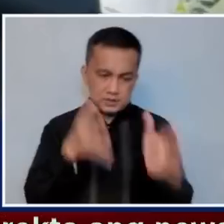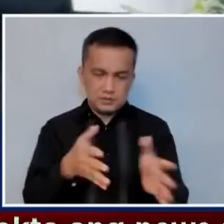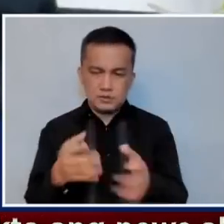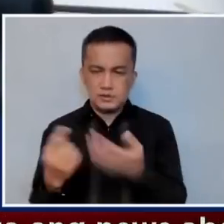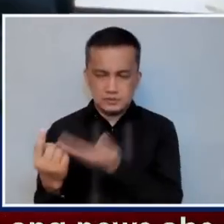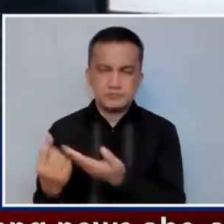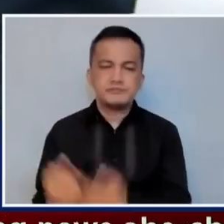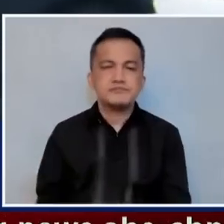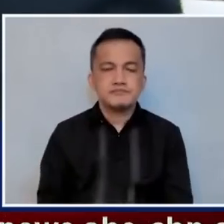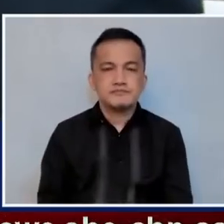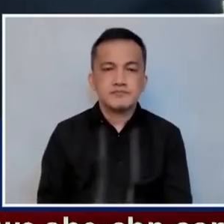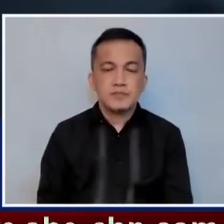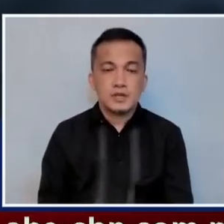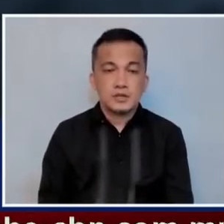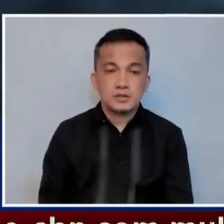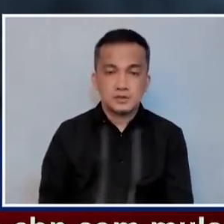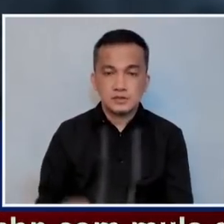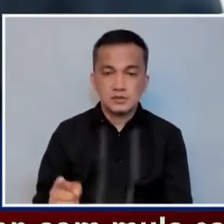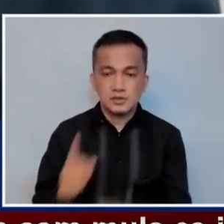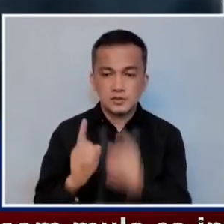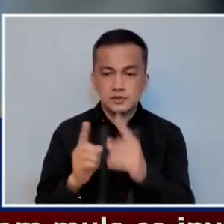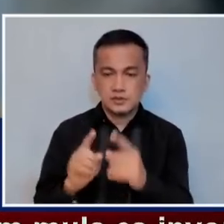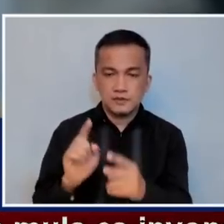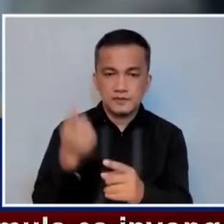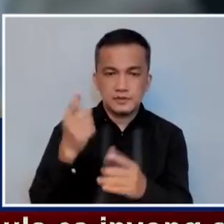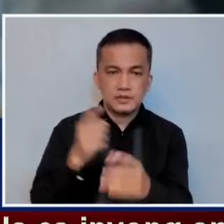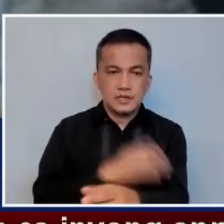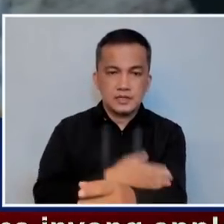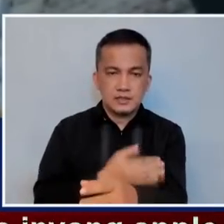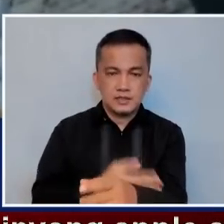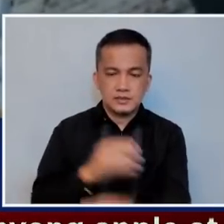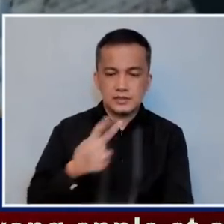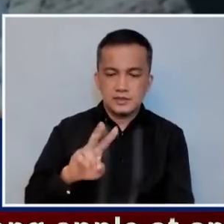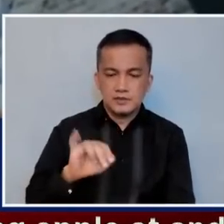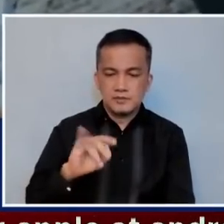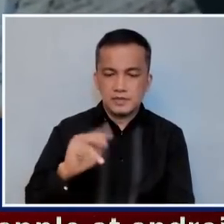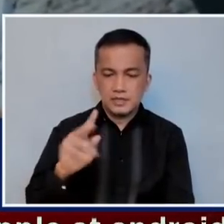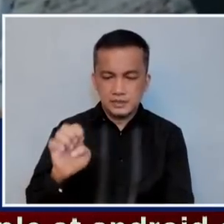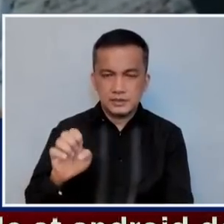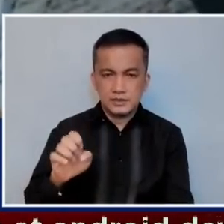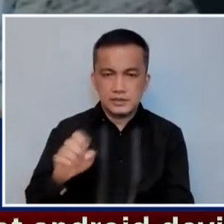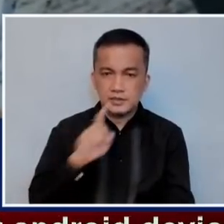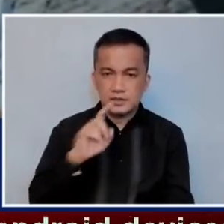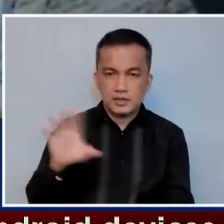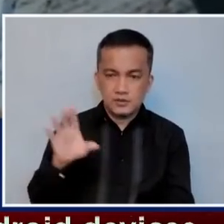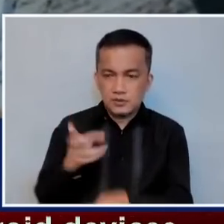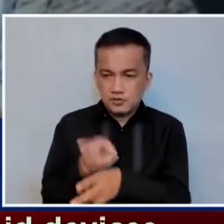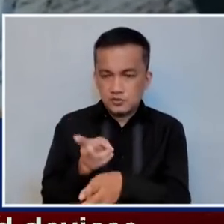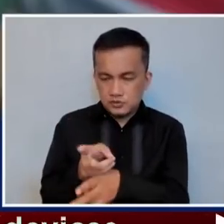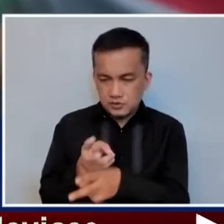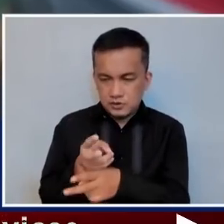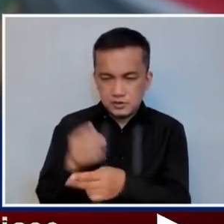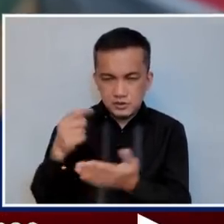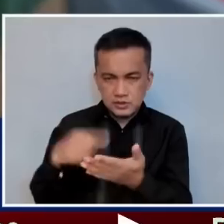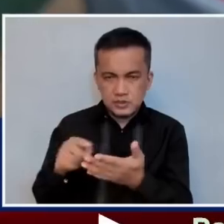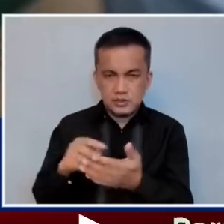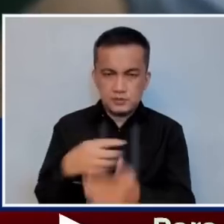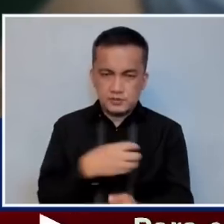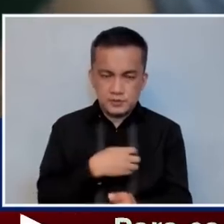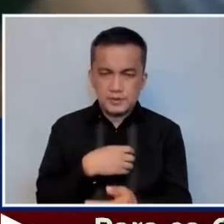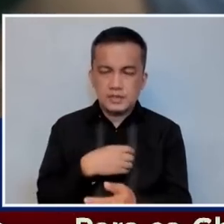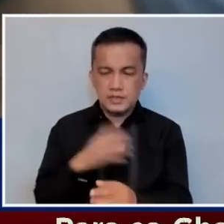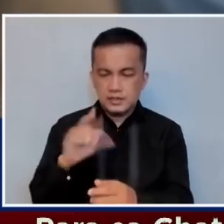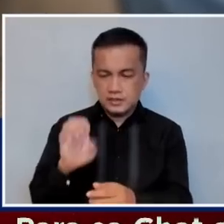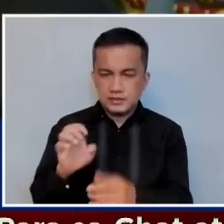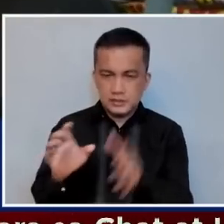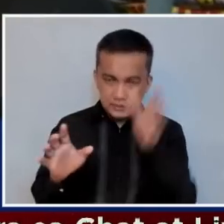mamamahayag. Nakausap niya ang panganay na anak na si Valerie at nangakong tututukan ng PNP ang kaso ng kanyang ama. Pero sabi ng